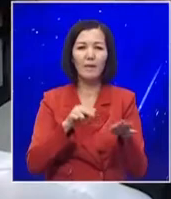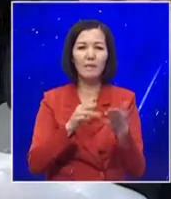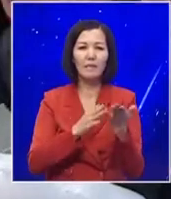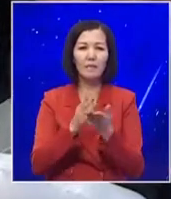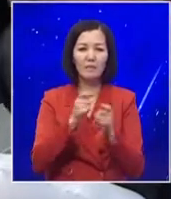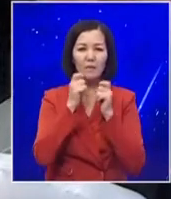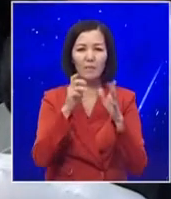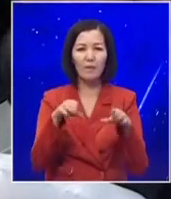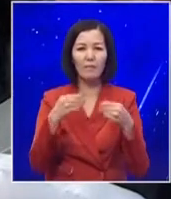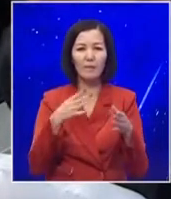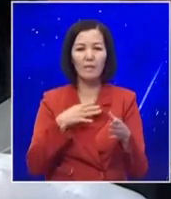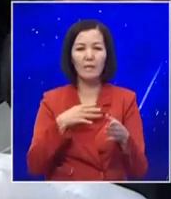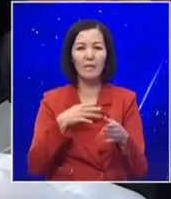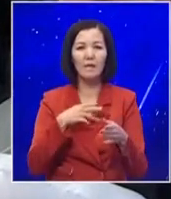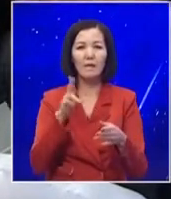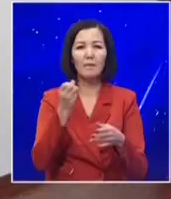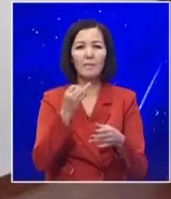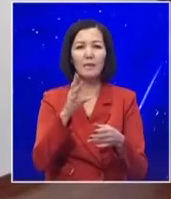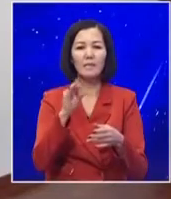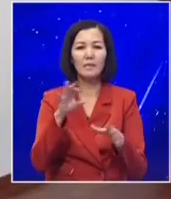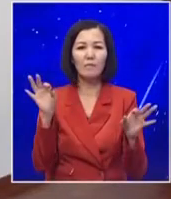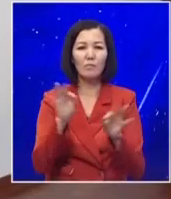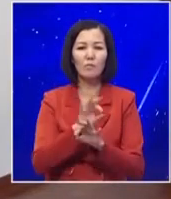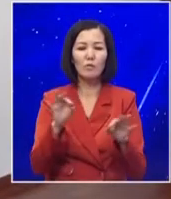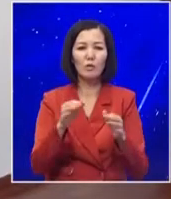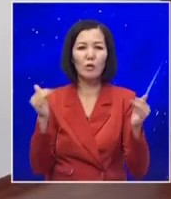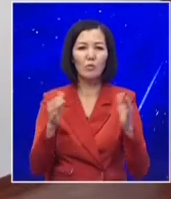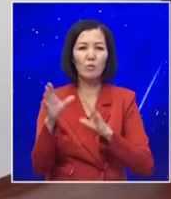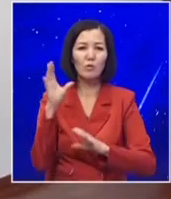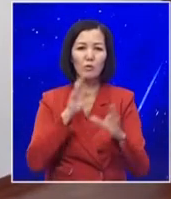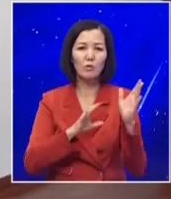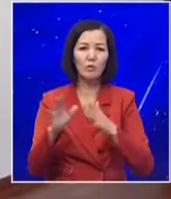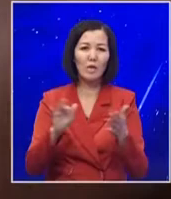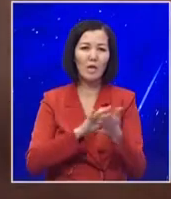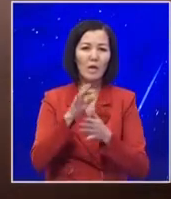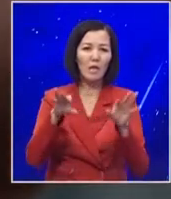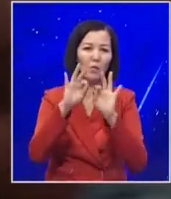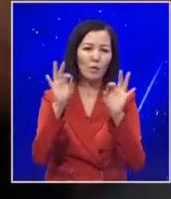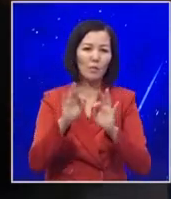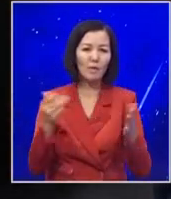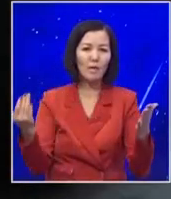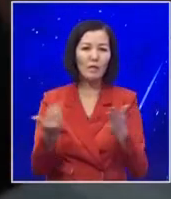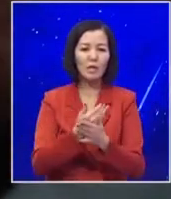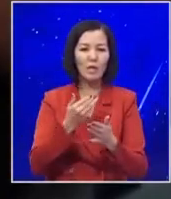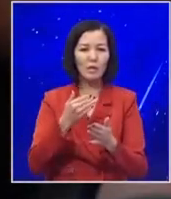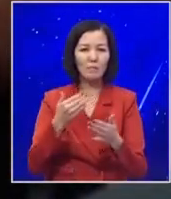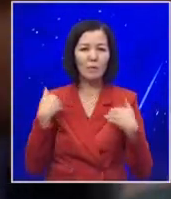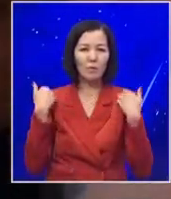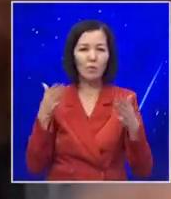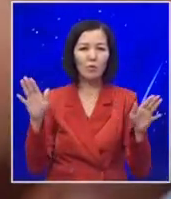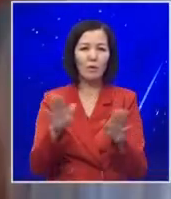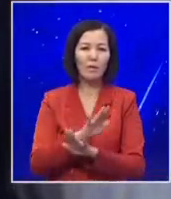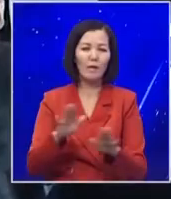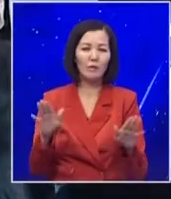де марапатталды. Ал Күләш Байсейітова атындағы музыкалық колледж мен студенттері мен шаһар өнерпаздары жаңа жылмен құттықтап, әннен